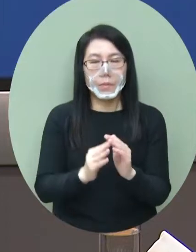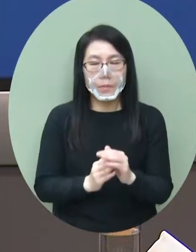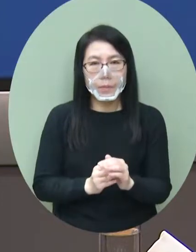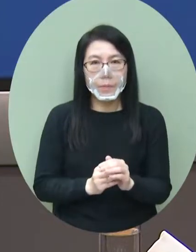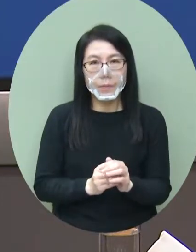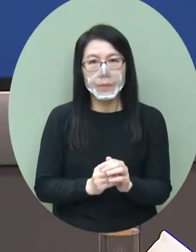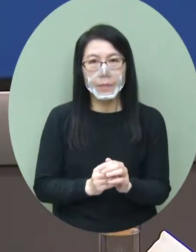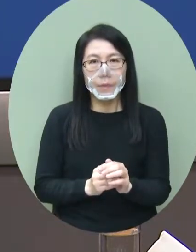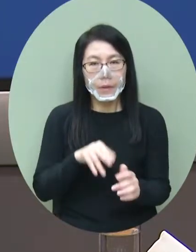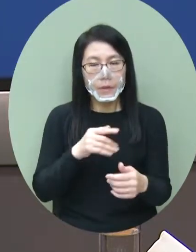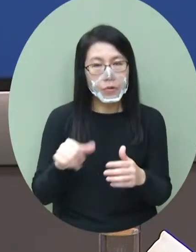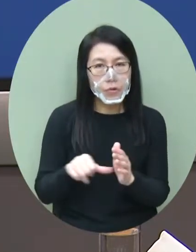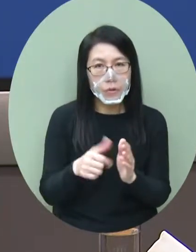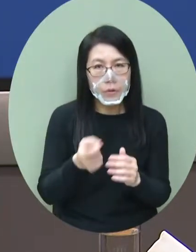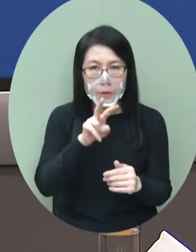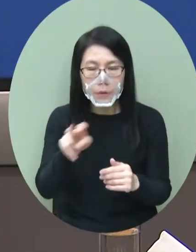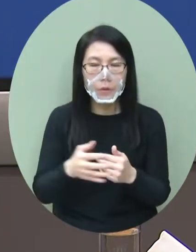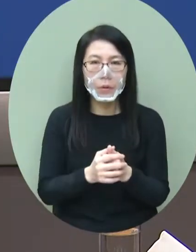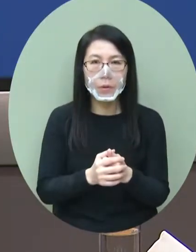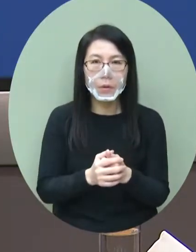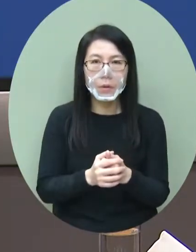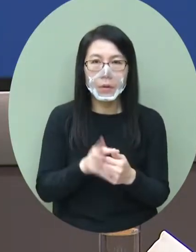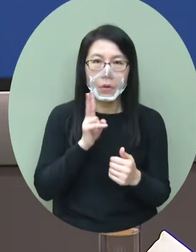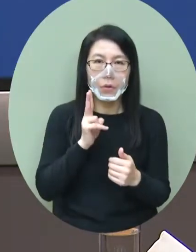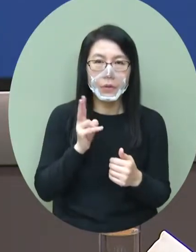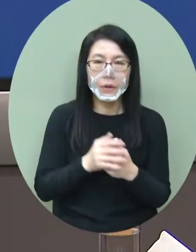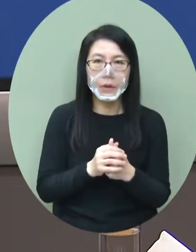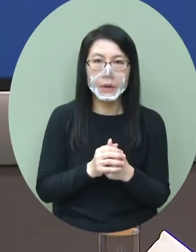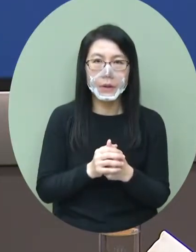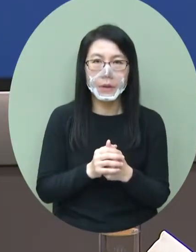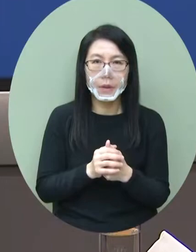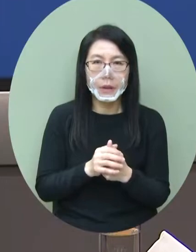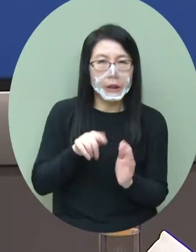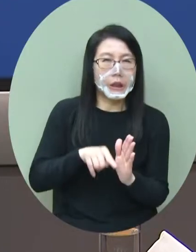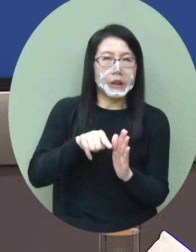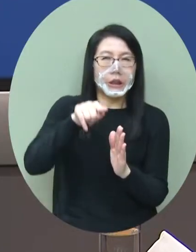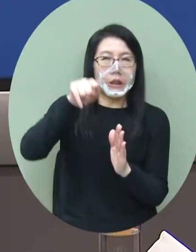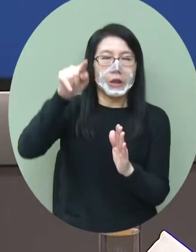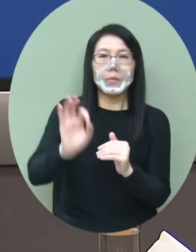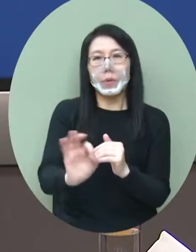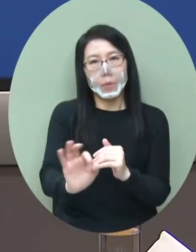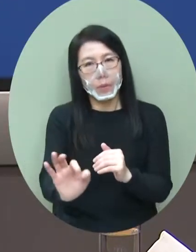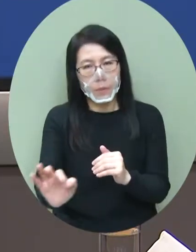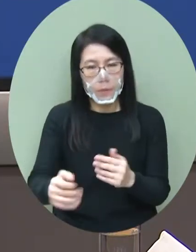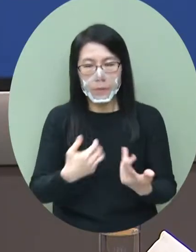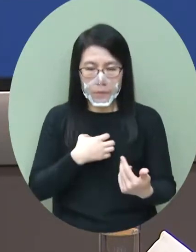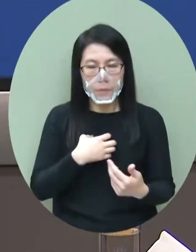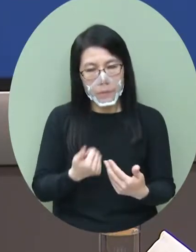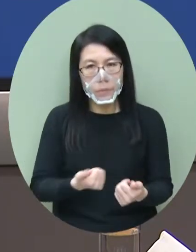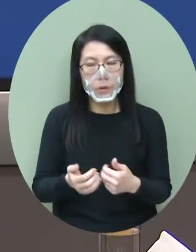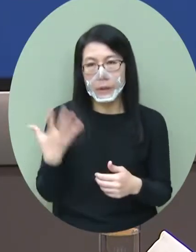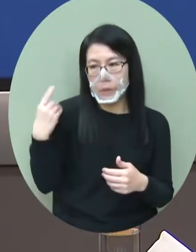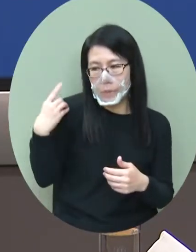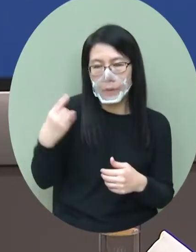现了在好像一个指数时的上升啊，也好像昨天连同这个